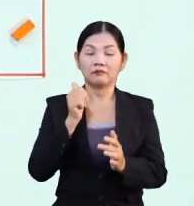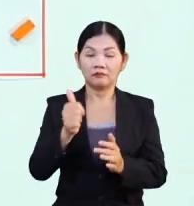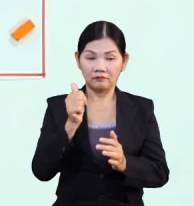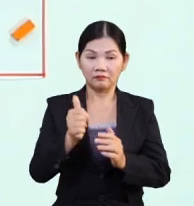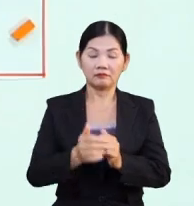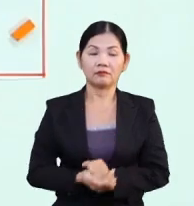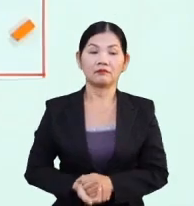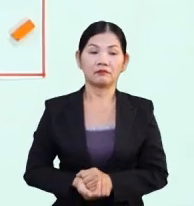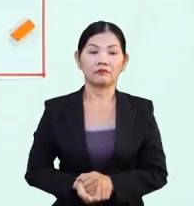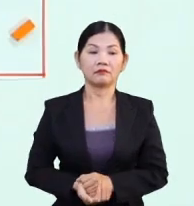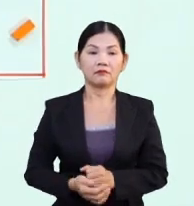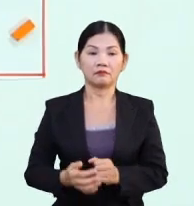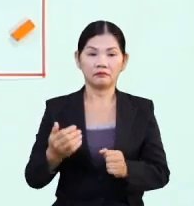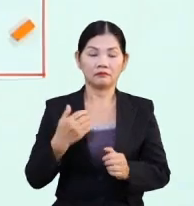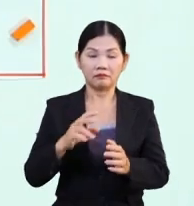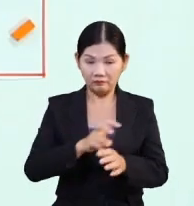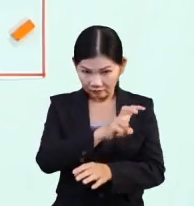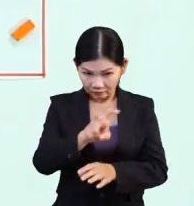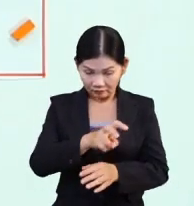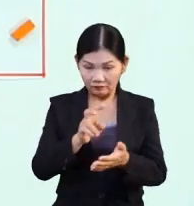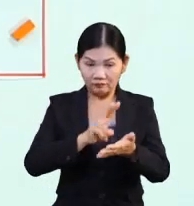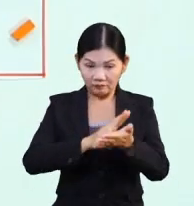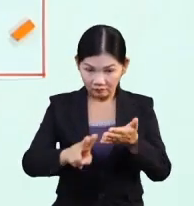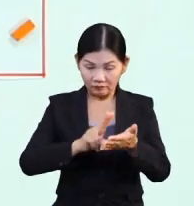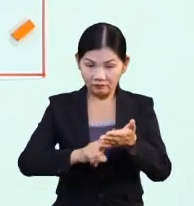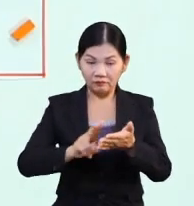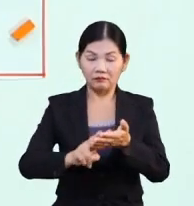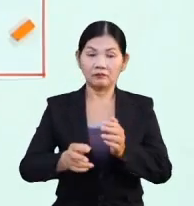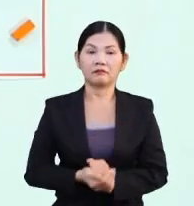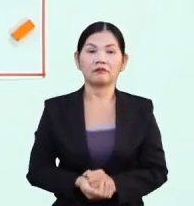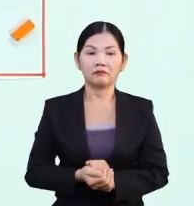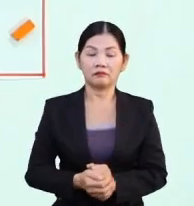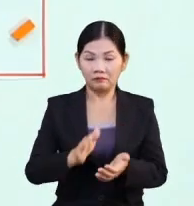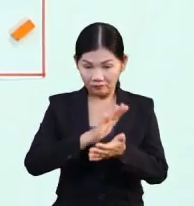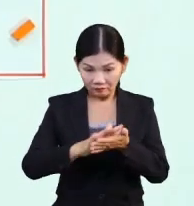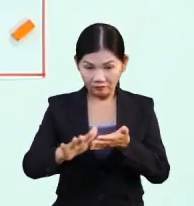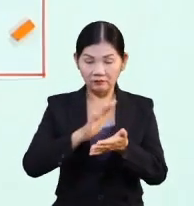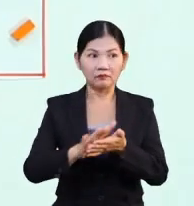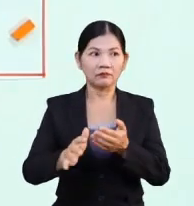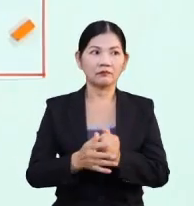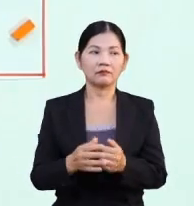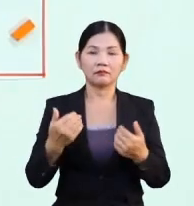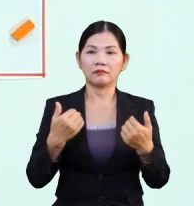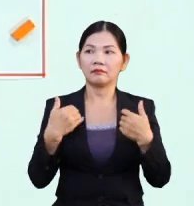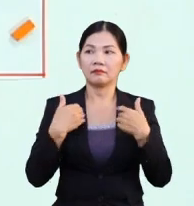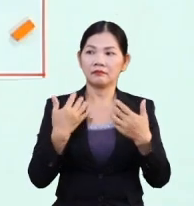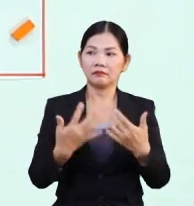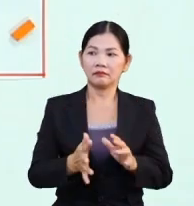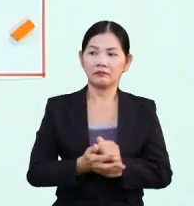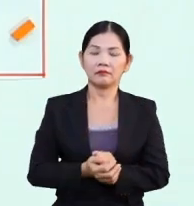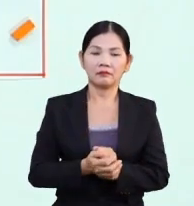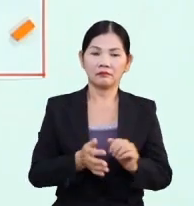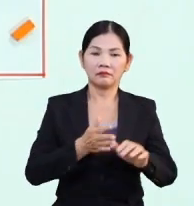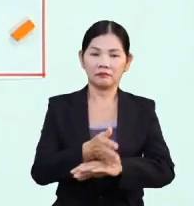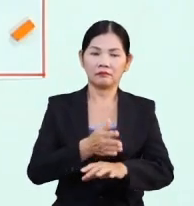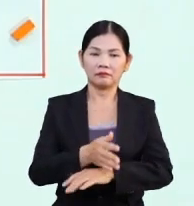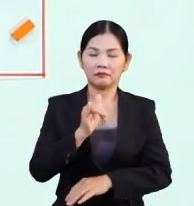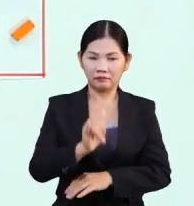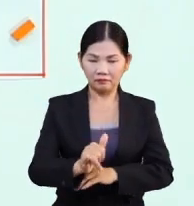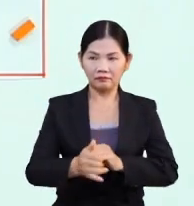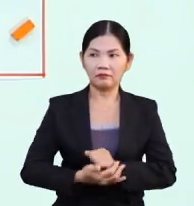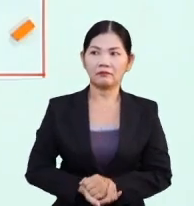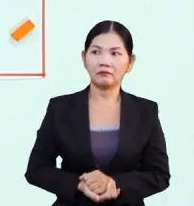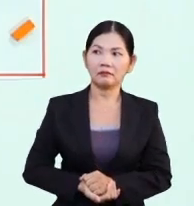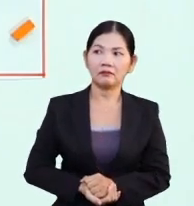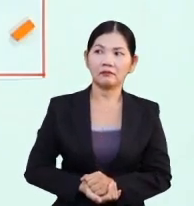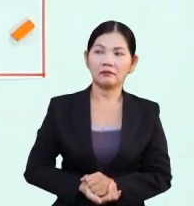ណាស់ចាហើយកូនត្រូវថែរក្សានិងសម្អាតបង្គន់របស់កូនឲ្យបានស្អាតជាប្រចាំណាកូនណាចាជៀសវាងឆ្លងមេរោគផ្សេងផ្សេង